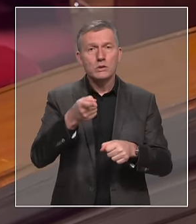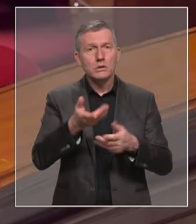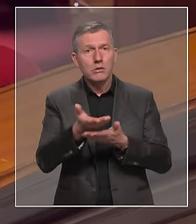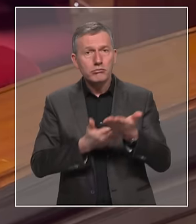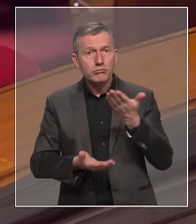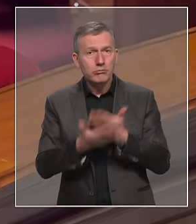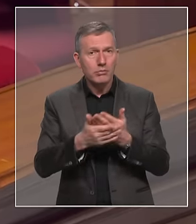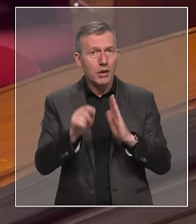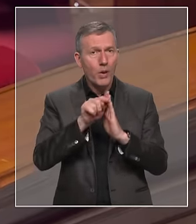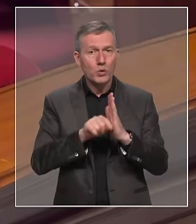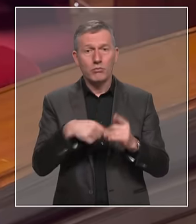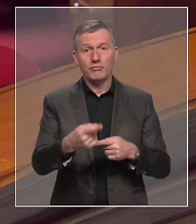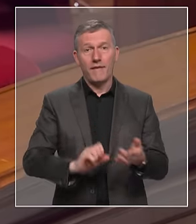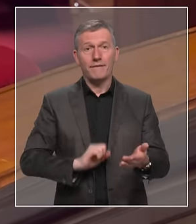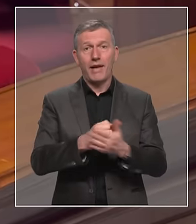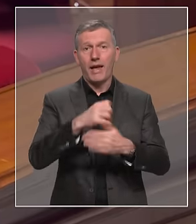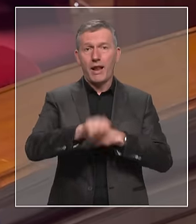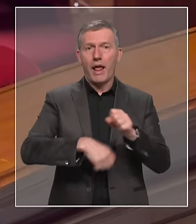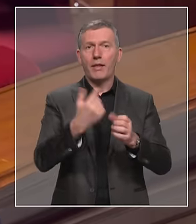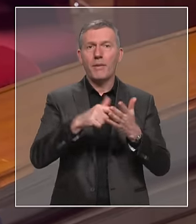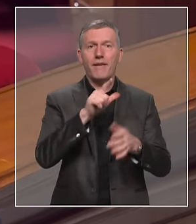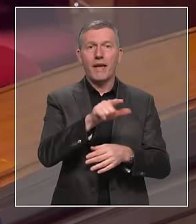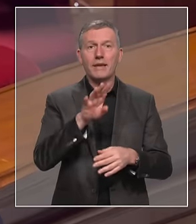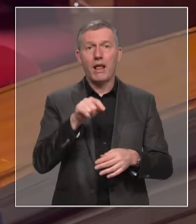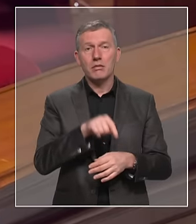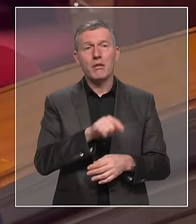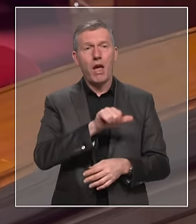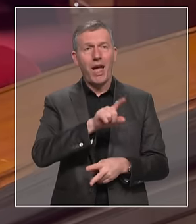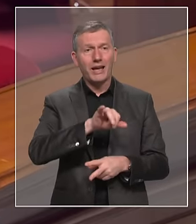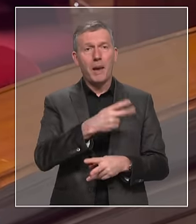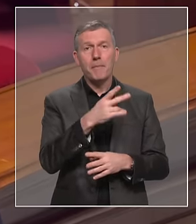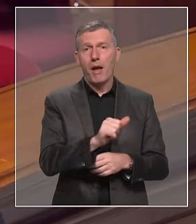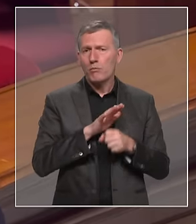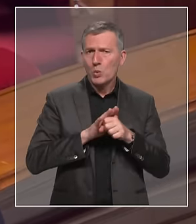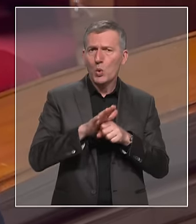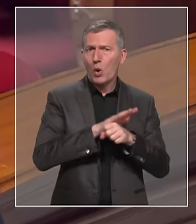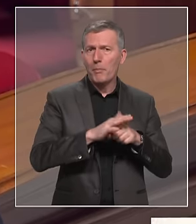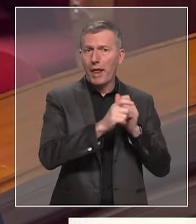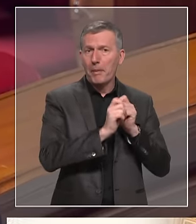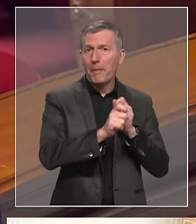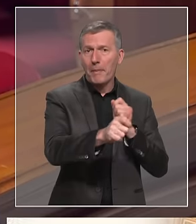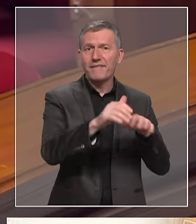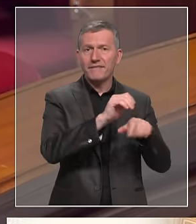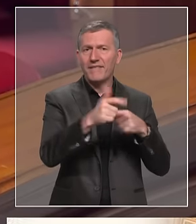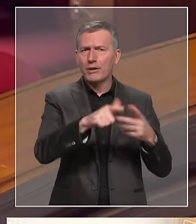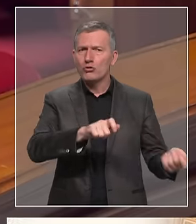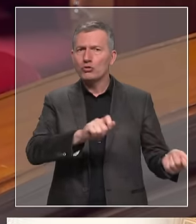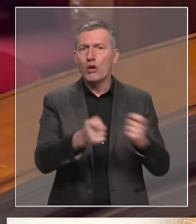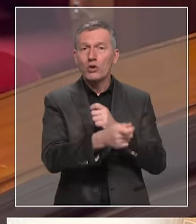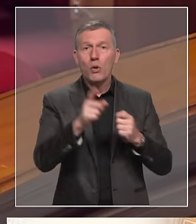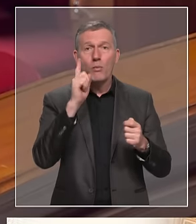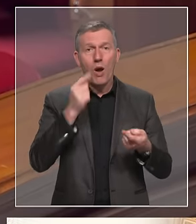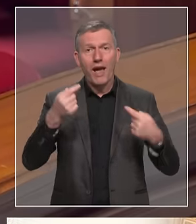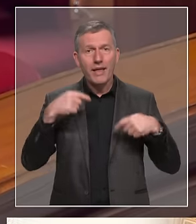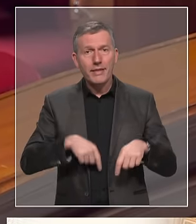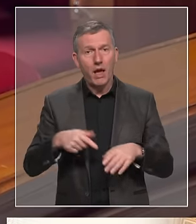substitution. Et je crois que d'ici à la fin de l'année 2024, s'agissant de l'usine Arkema, l'intégralité du processus aura été changée, précisément parce que l'État, à